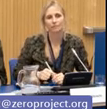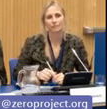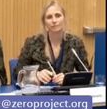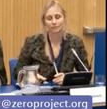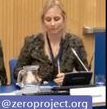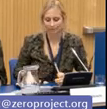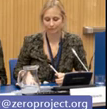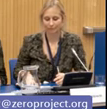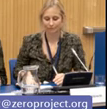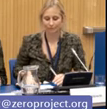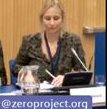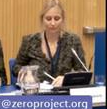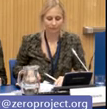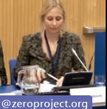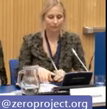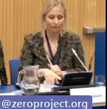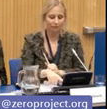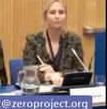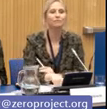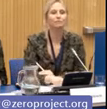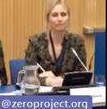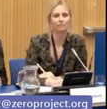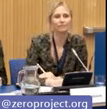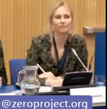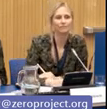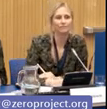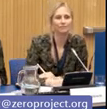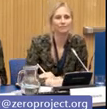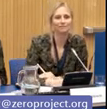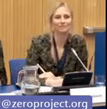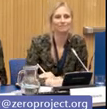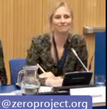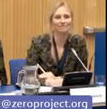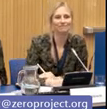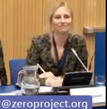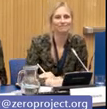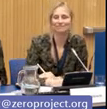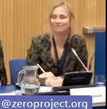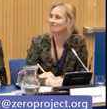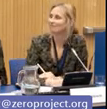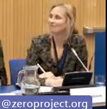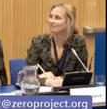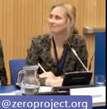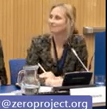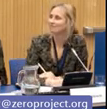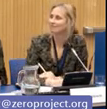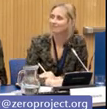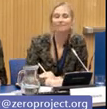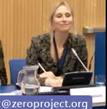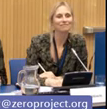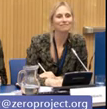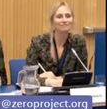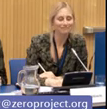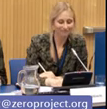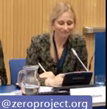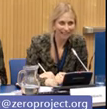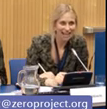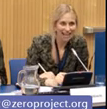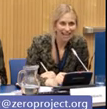dann freiwillig meldet, oder sind das Pflichtveranstaltungen, wo halt einfach dann gemeinsam unterrichtet